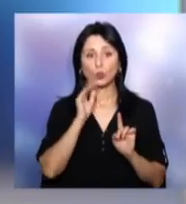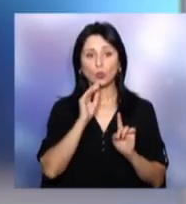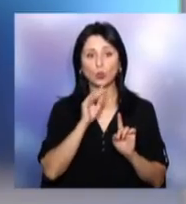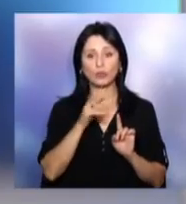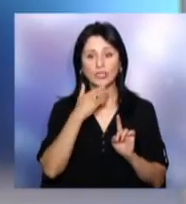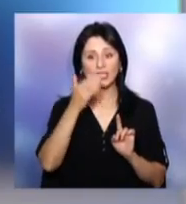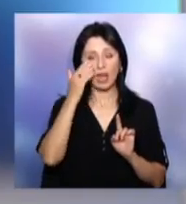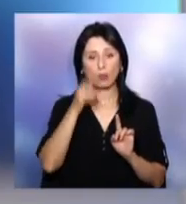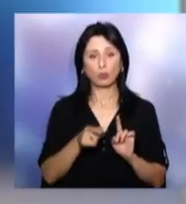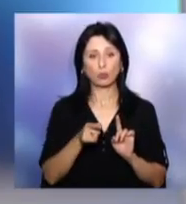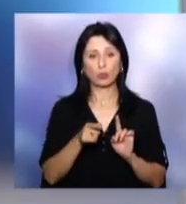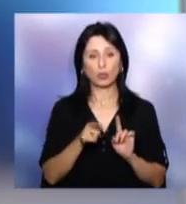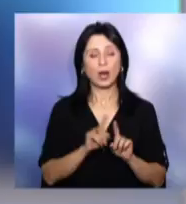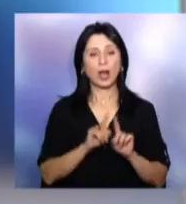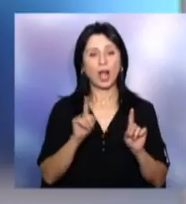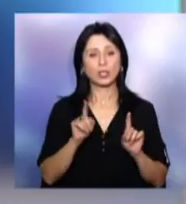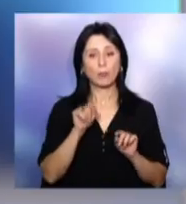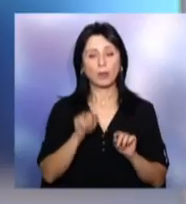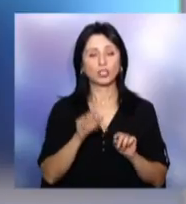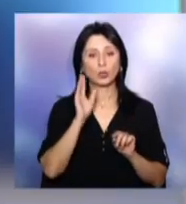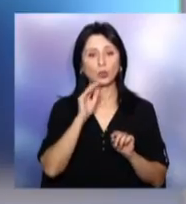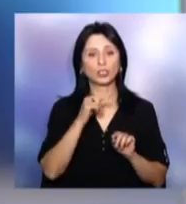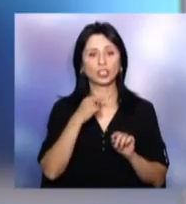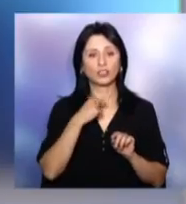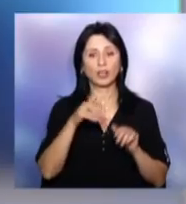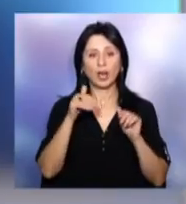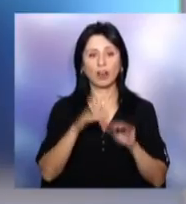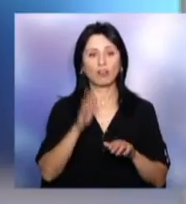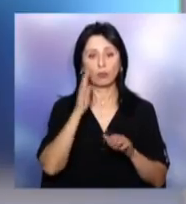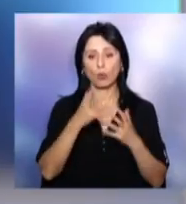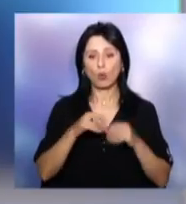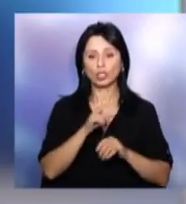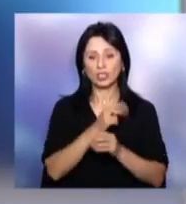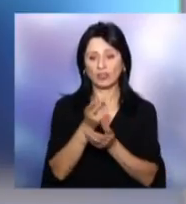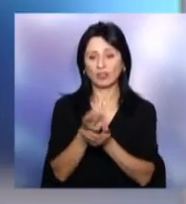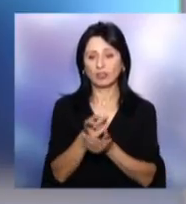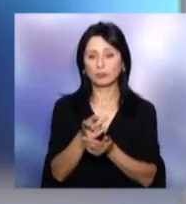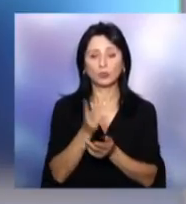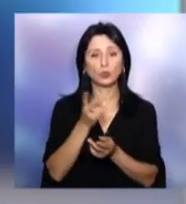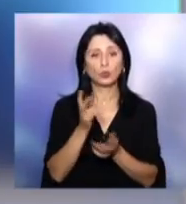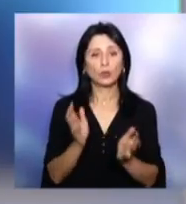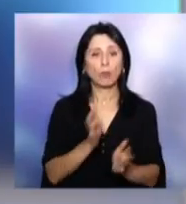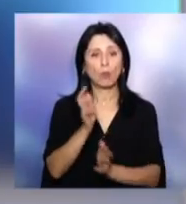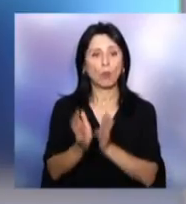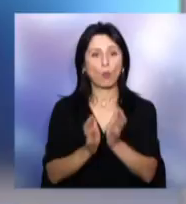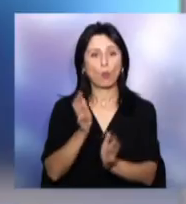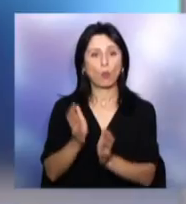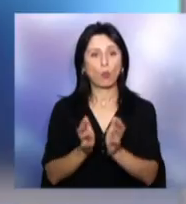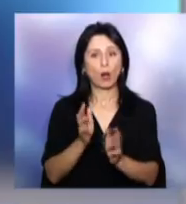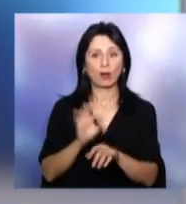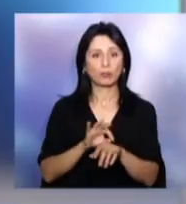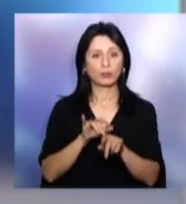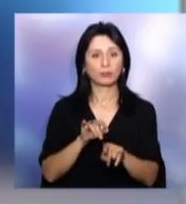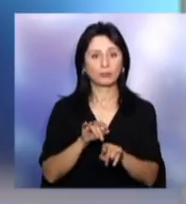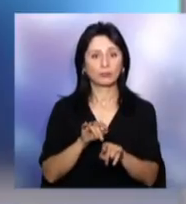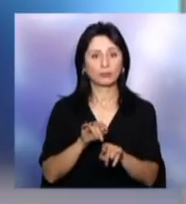როდესაც ზაფხული დგება და განსაკუთრებით მაშინ, როდესაც ჩვენ გადავწყვიტეთ ჩვენი ოჯახის წევრს, ადამიანს, რომელსაც ესა თუ ის